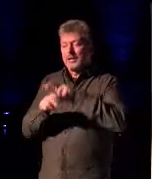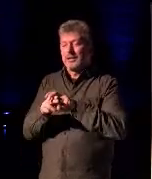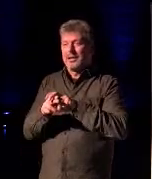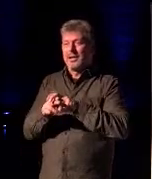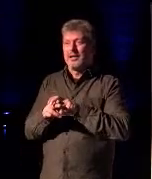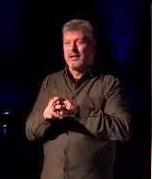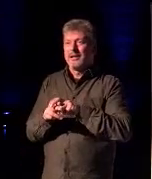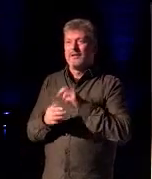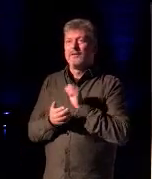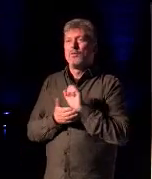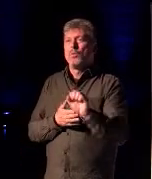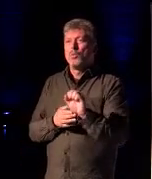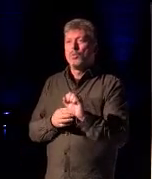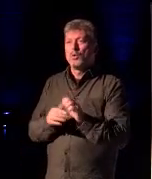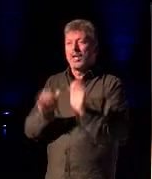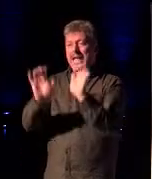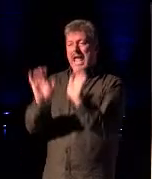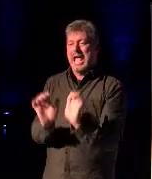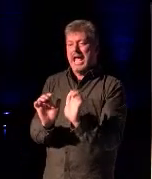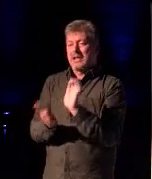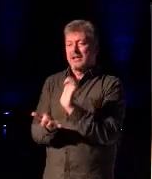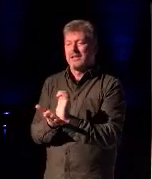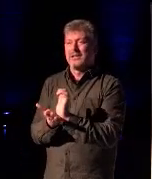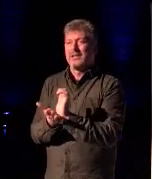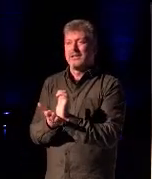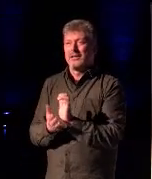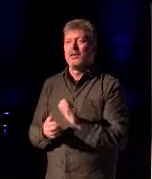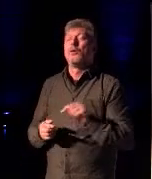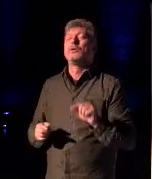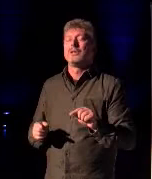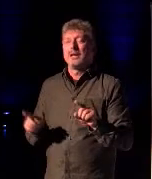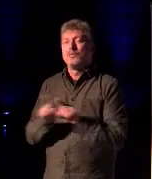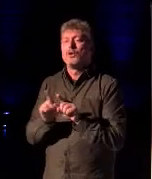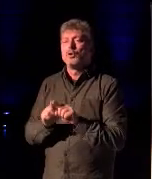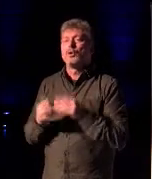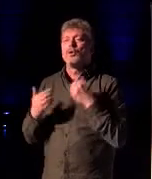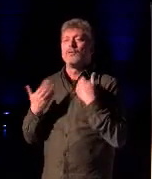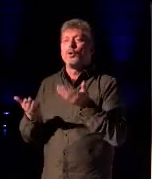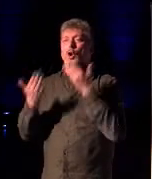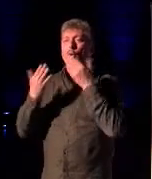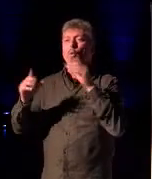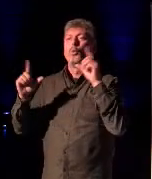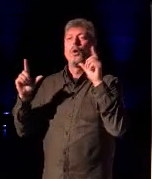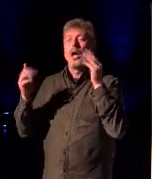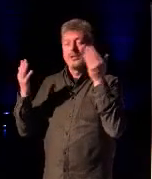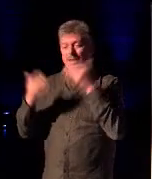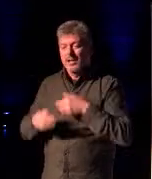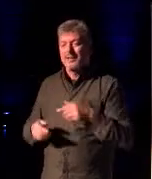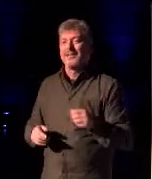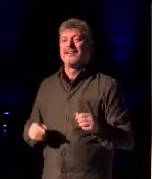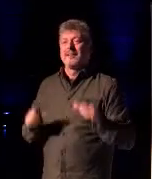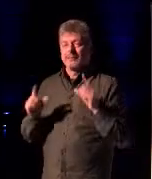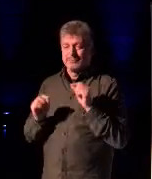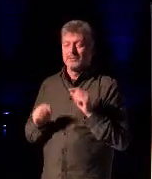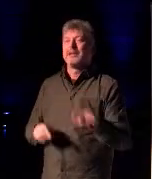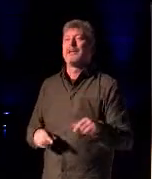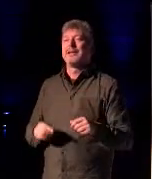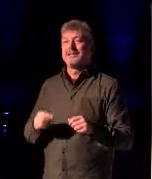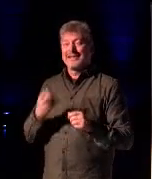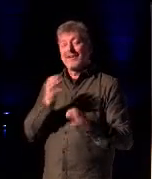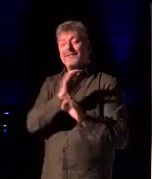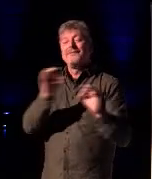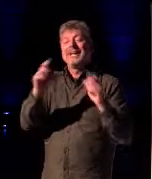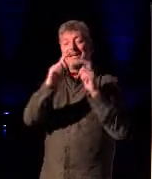ikke går ned mot madrassen. Og det gir en god natt. Og det var et godt bilde, men jeg så et bilde